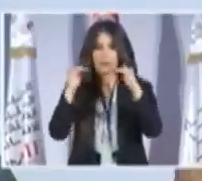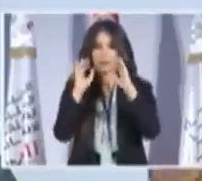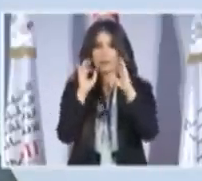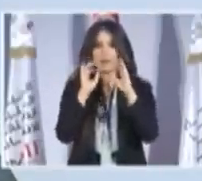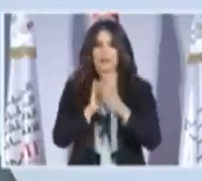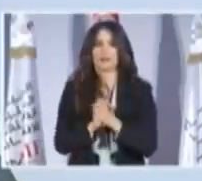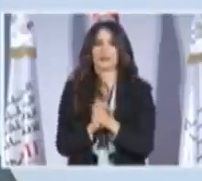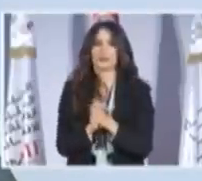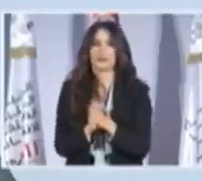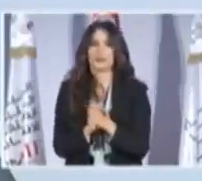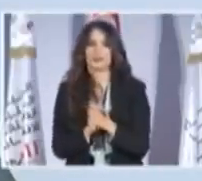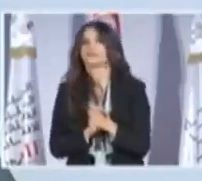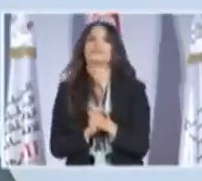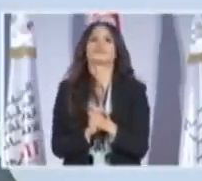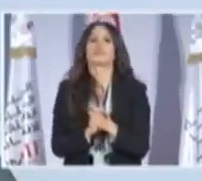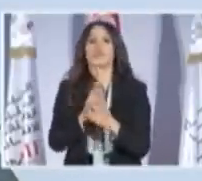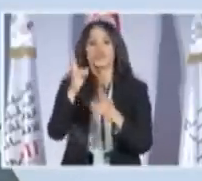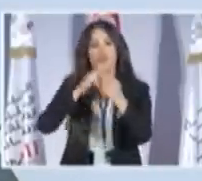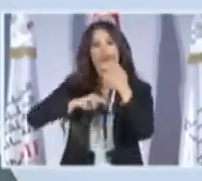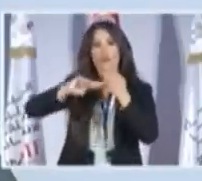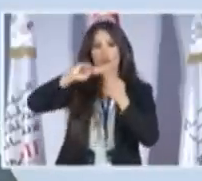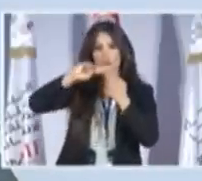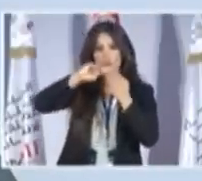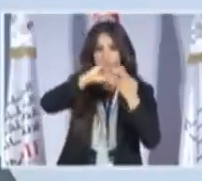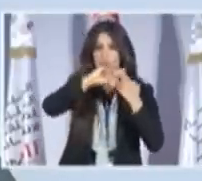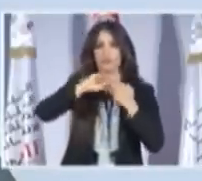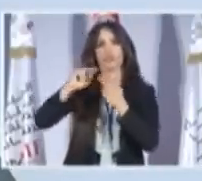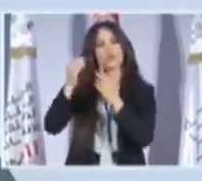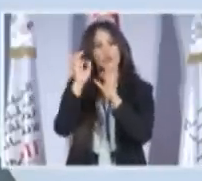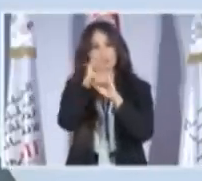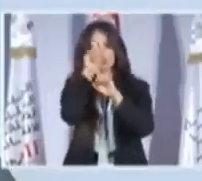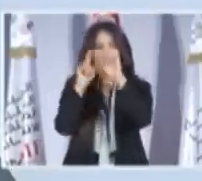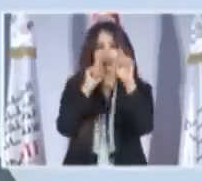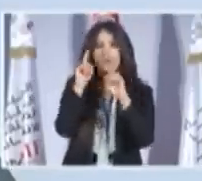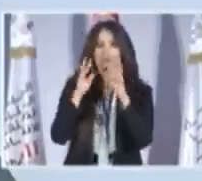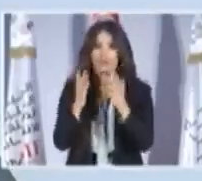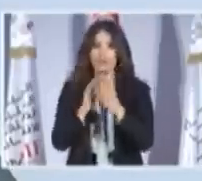على الاسئله اليوم بعد نواصل كانت حبوا